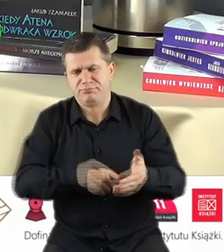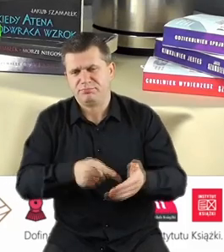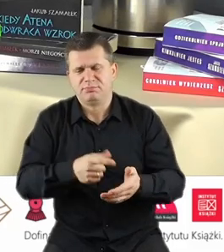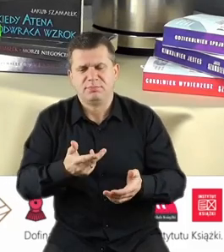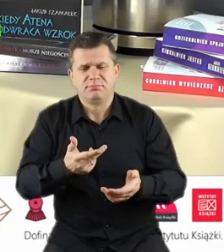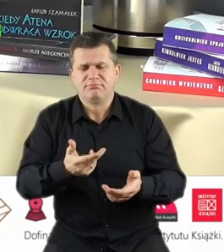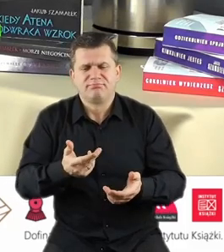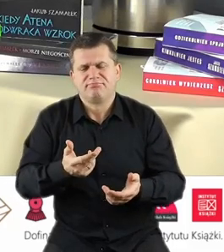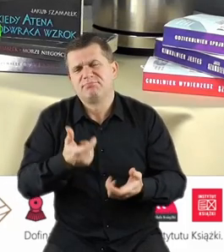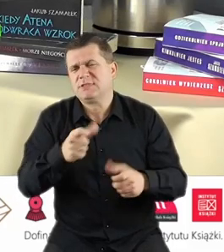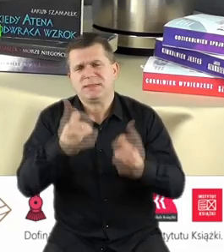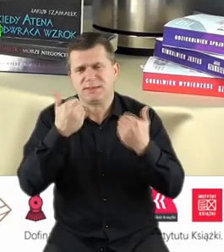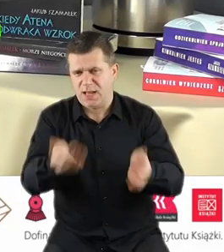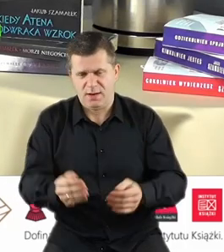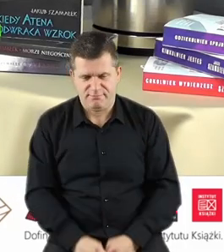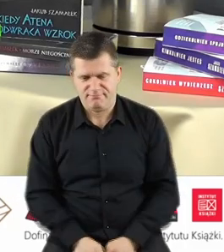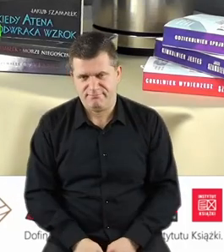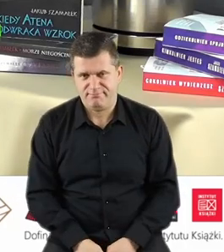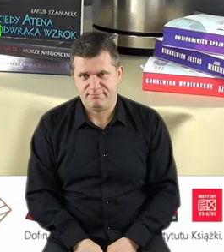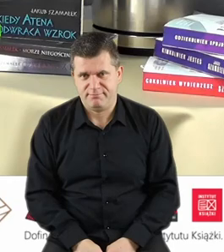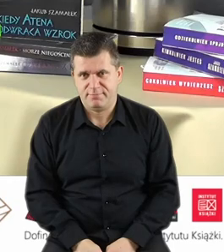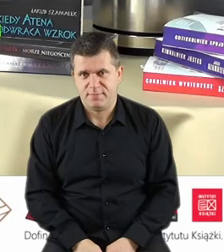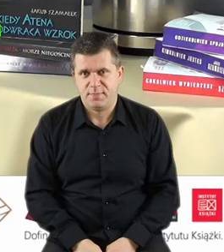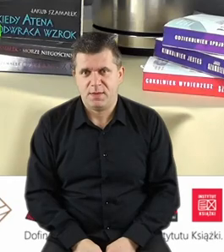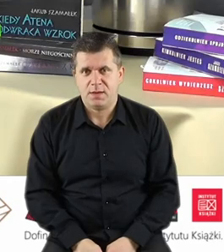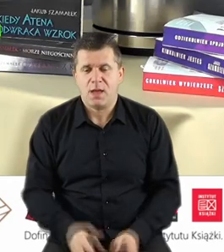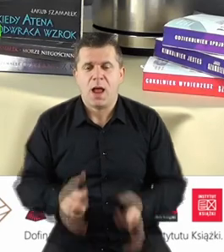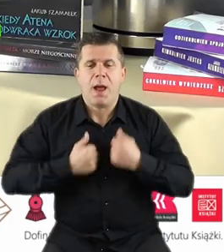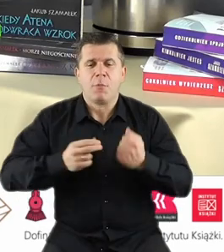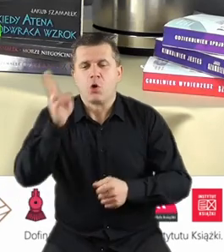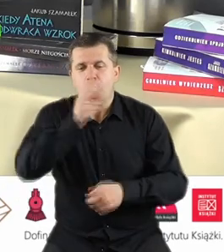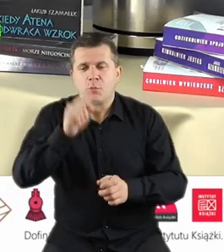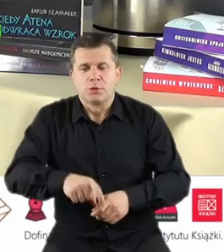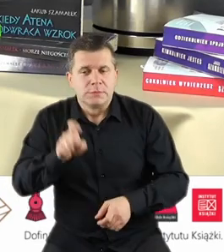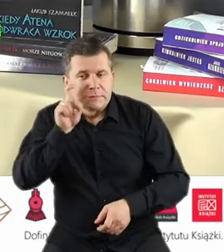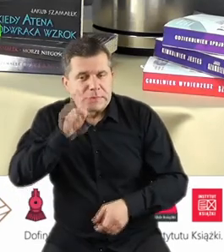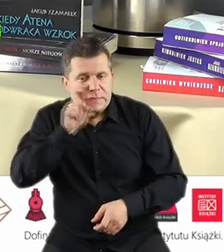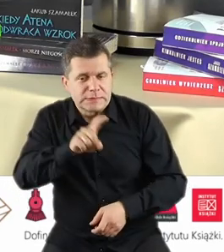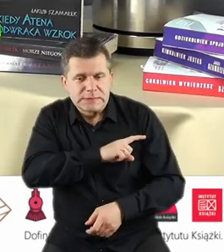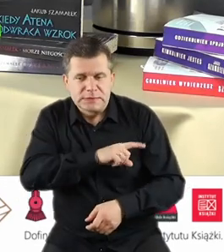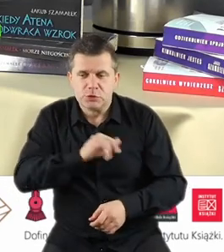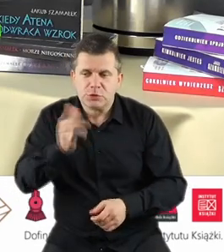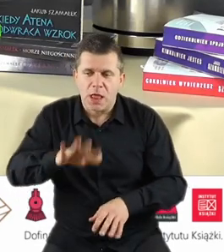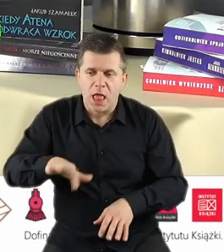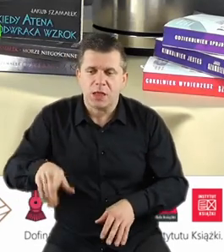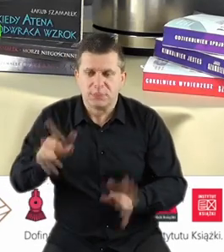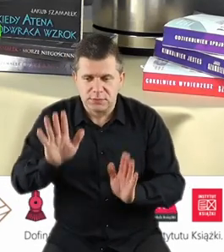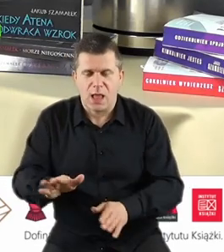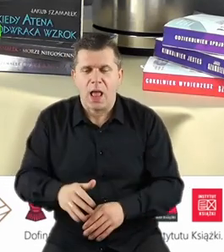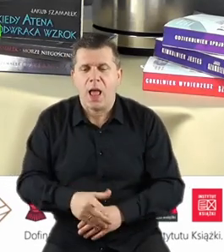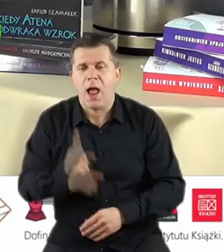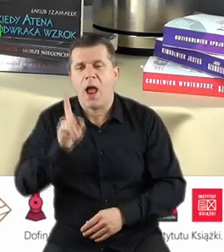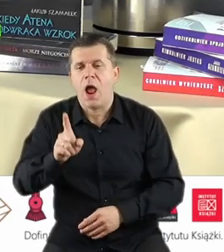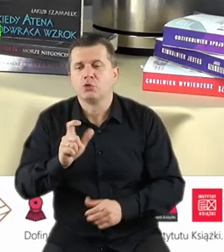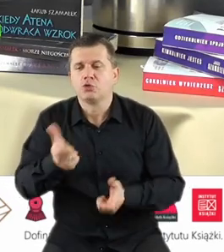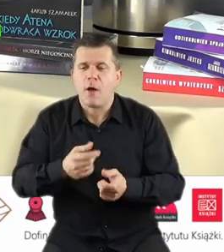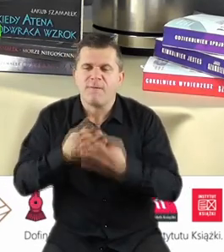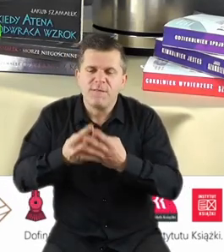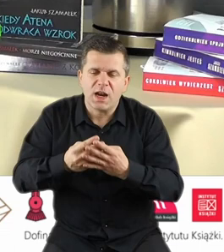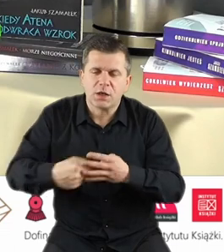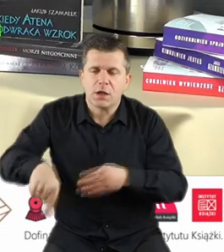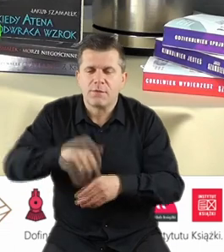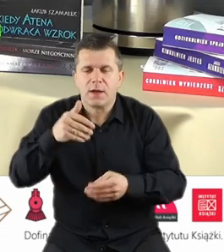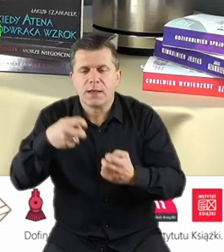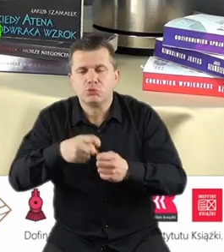roli. Głównie służą temu, żeby rodzice mogli śledzić swoje dzieci. To jest to, co im wychodzi. Natomiast niekoniecznie to, żeby filtrować tą rzeczywistość